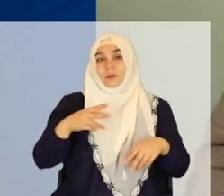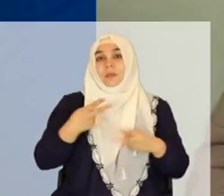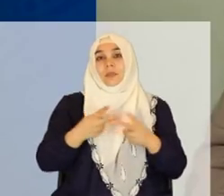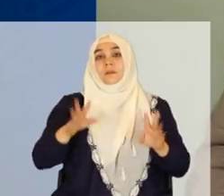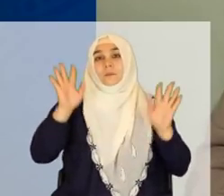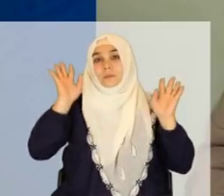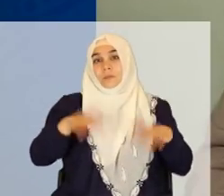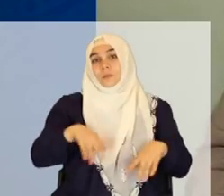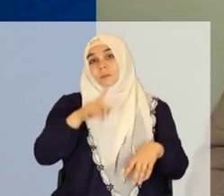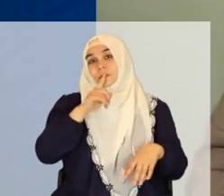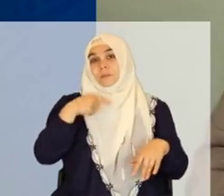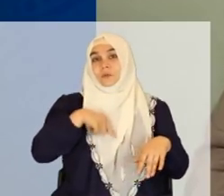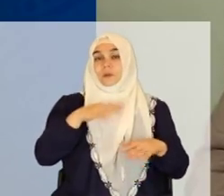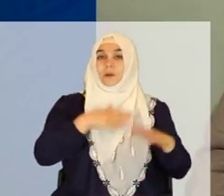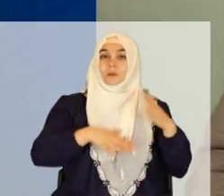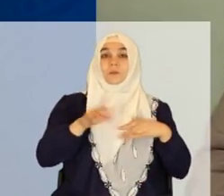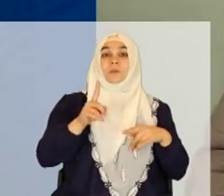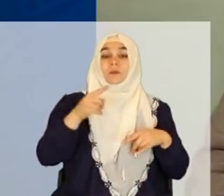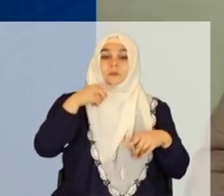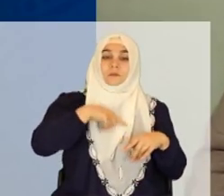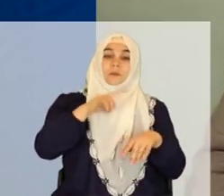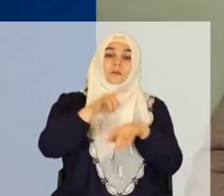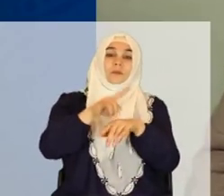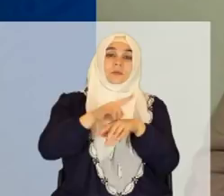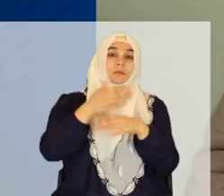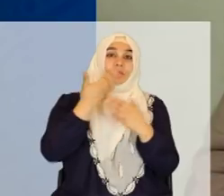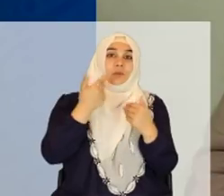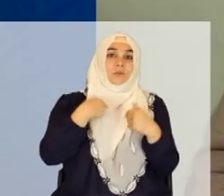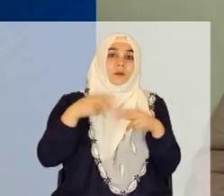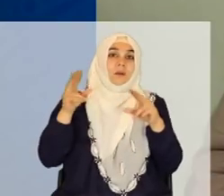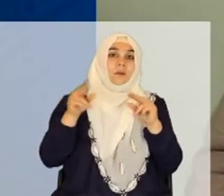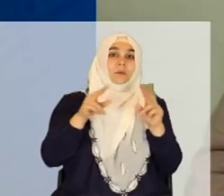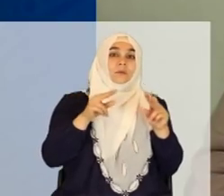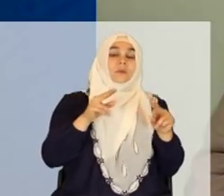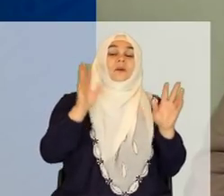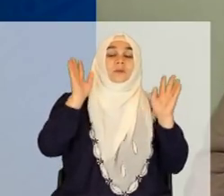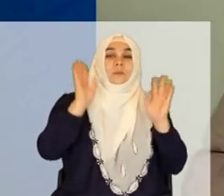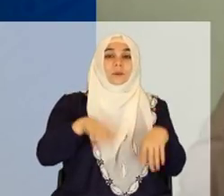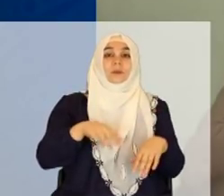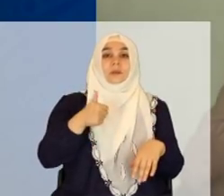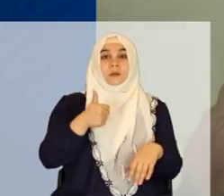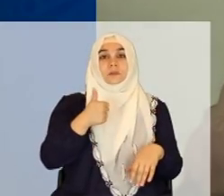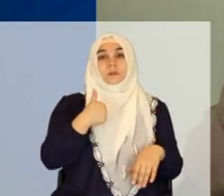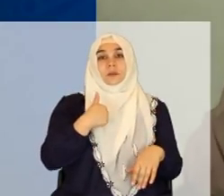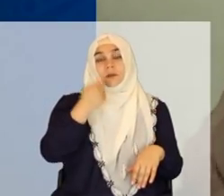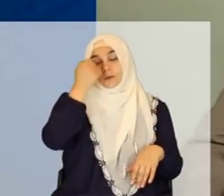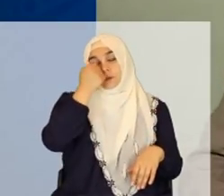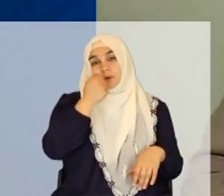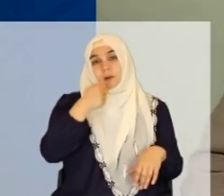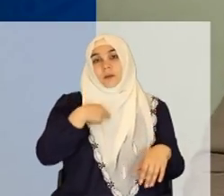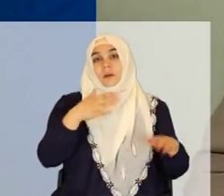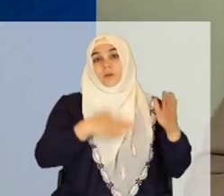Ishim bitmaganiga. Chunki yolg'on gapirmadim. Xudoyo, yolg'on gapirmadim, ishim bitmadi, bir kuni bitib qolar, lekin men yolg'on